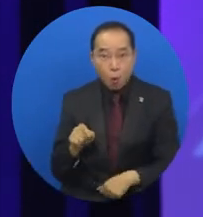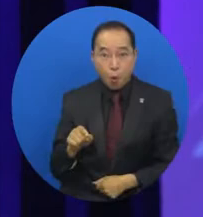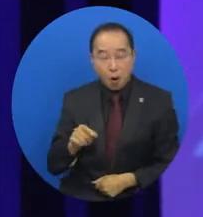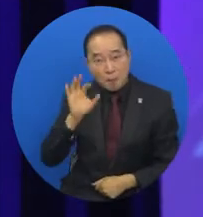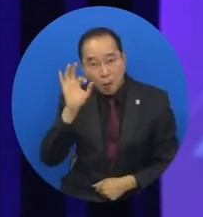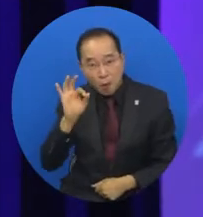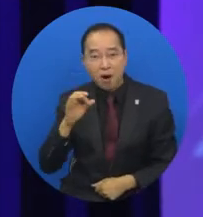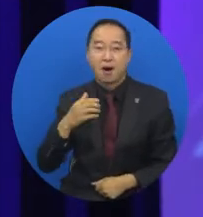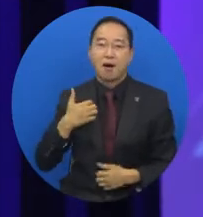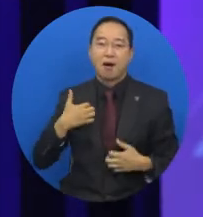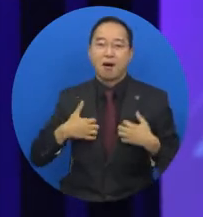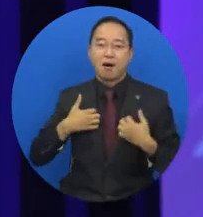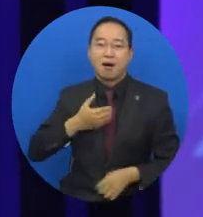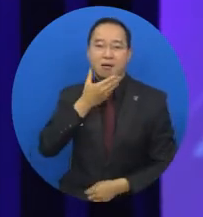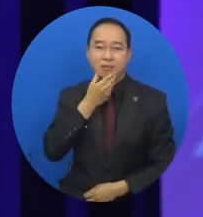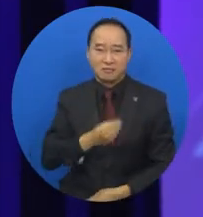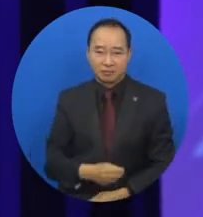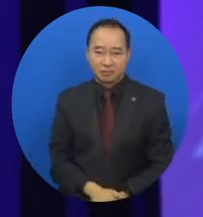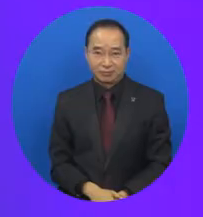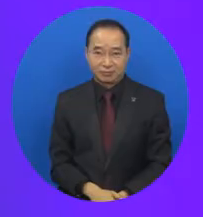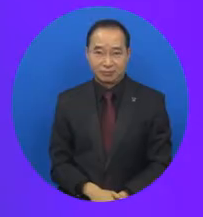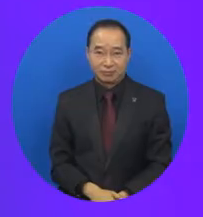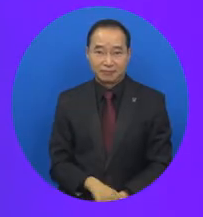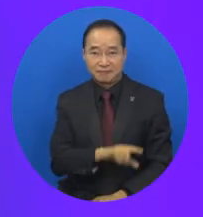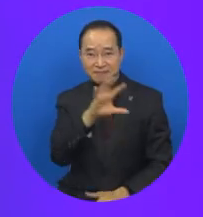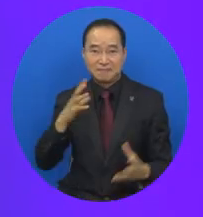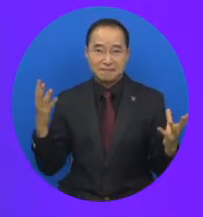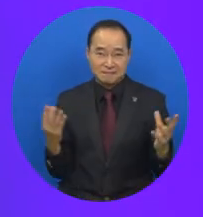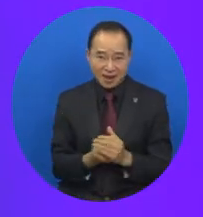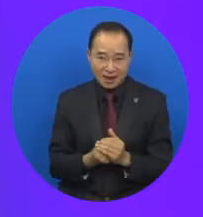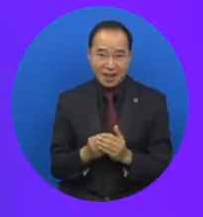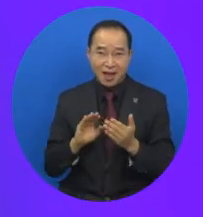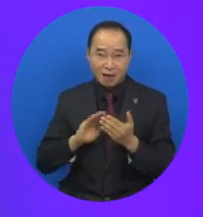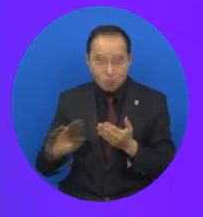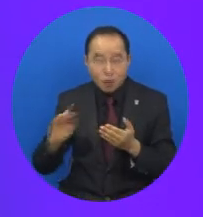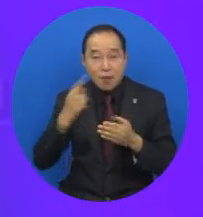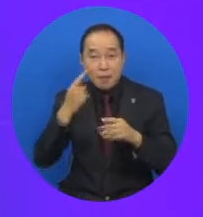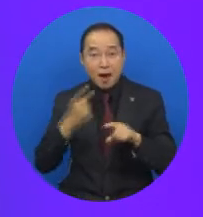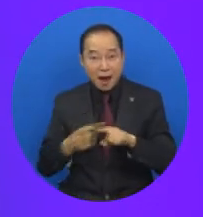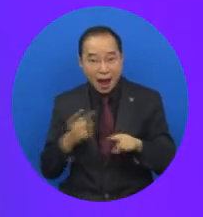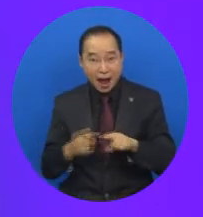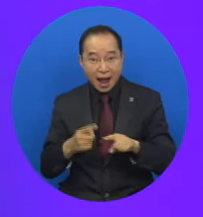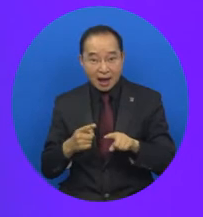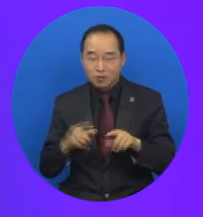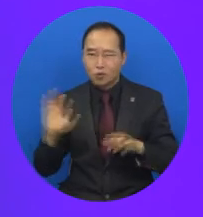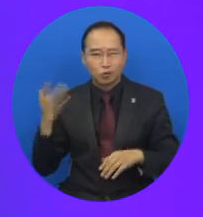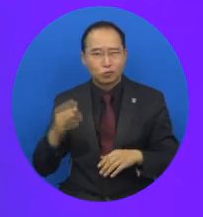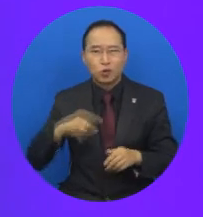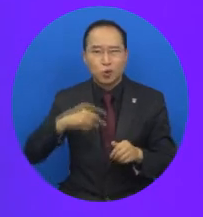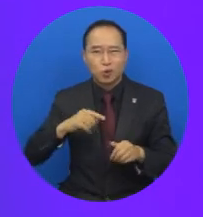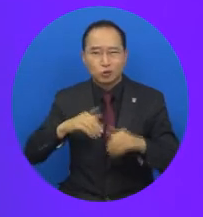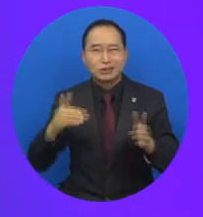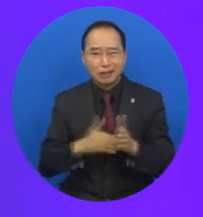저는 쳐다만 봐도 즐겁고 행복했습니다. 그리고 다 하고 나서 항상 평가를 해요. 요즘에 그렇게